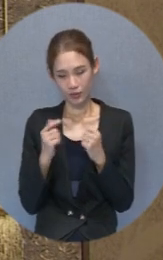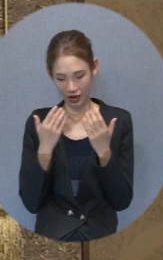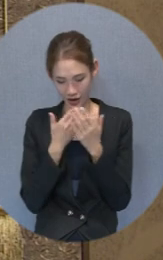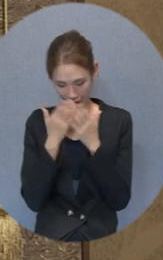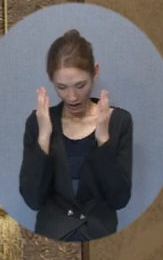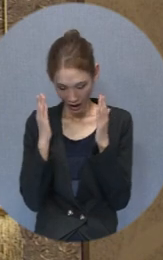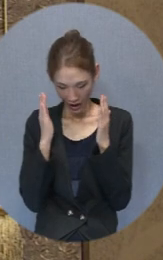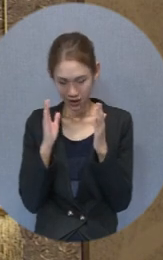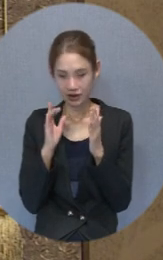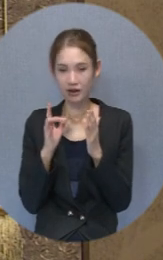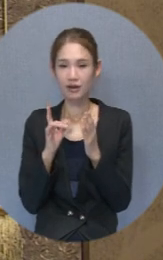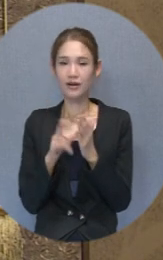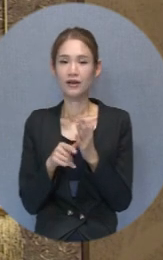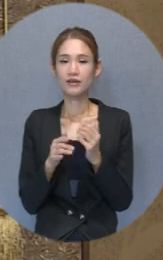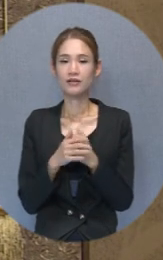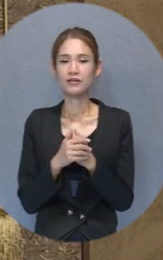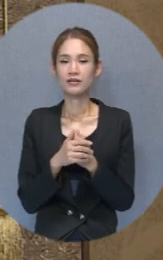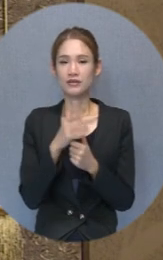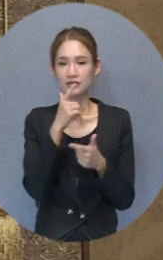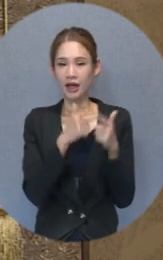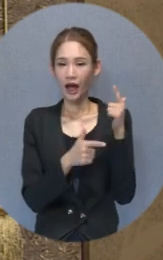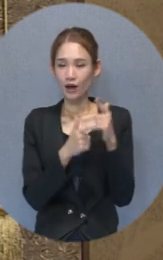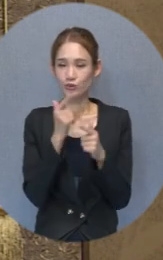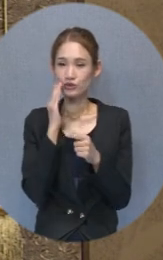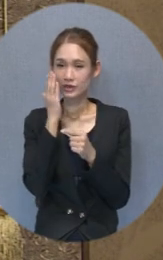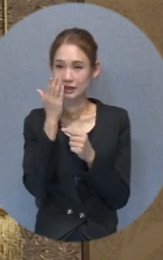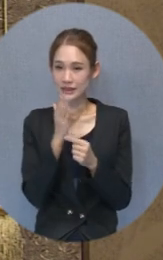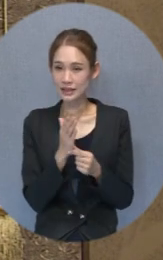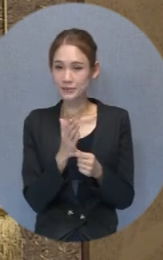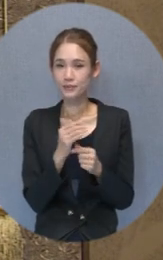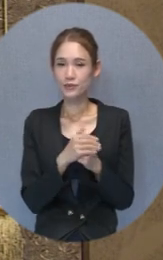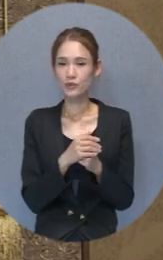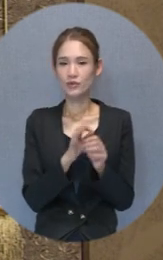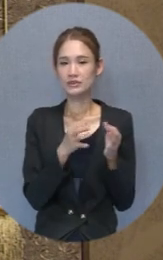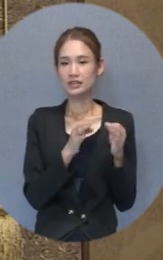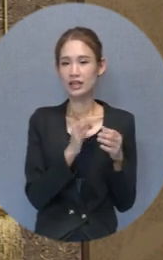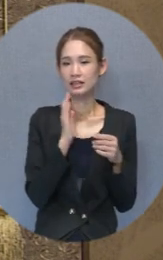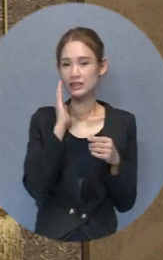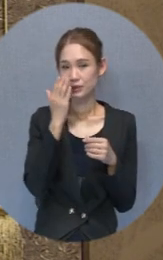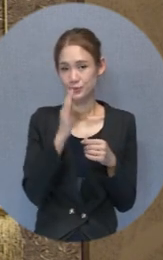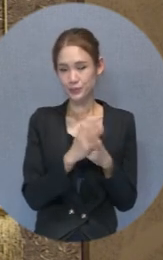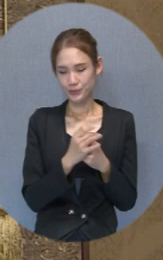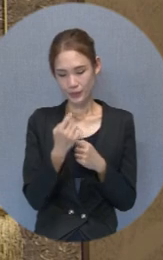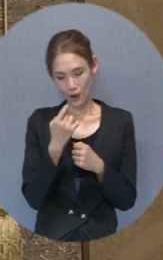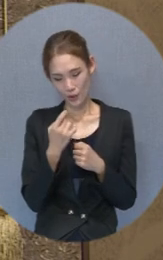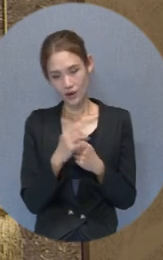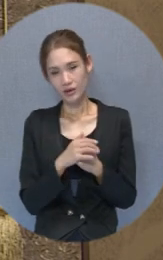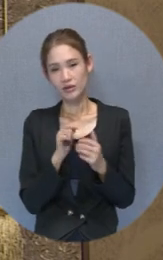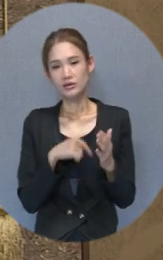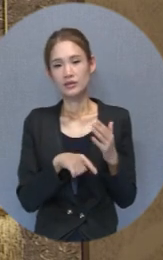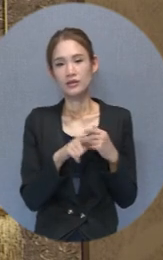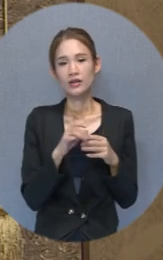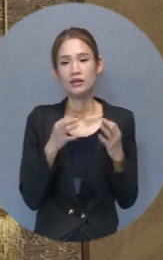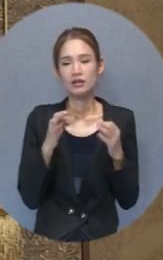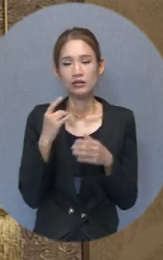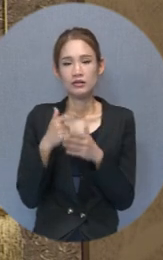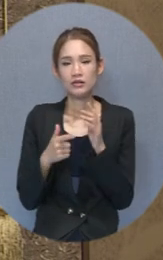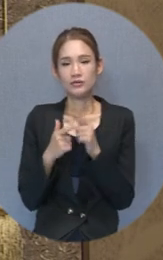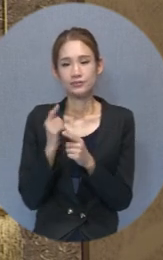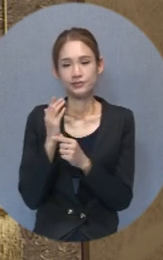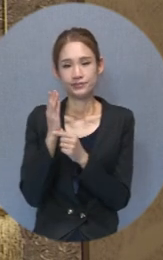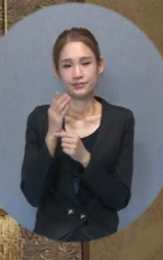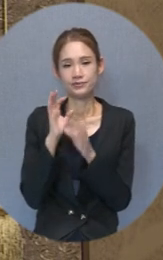학습할 때에 뭐 나뭇잎을 배운다 아니면은 은행잎을 배운다 그러면은 바깥에 있는 은행 나뭇잎을 보고